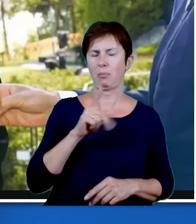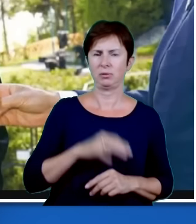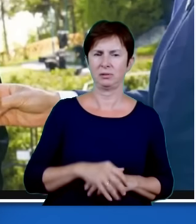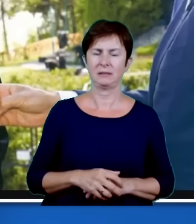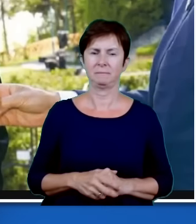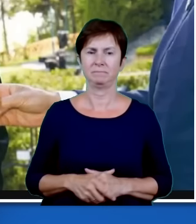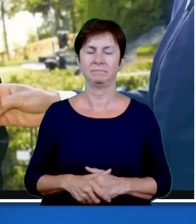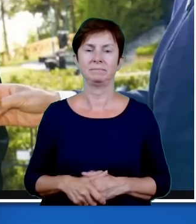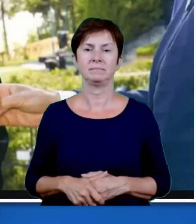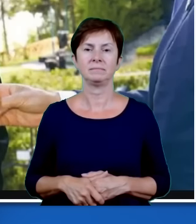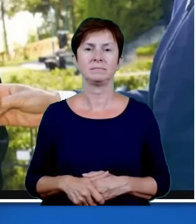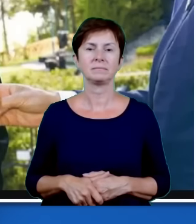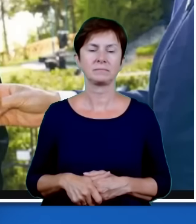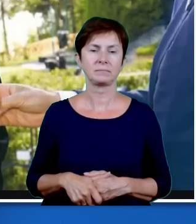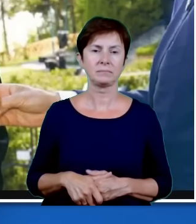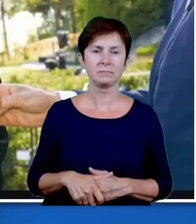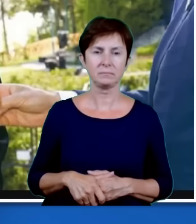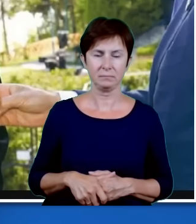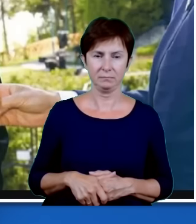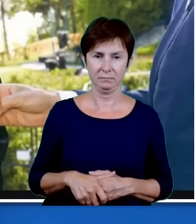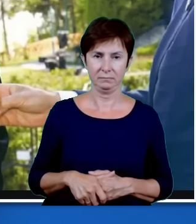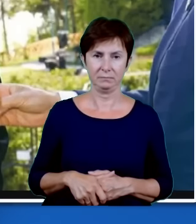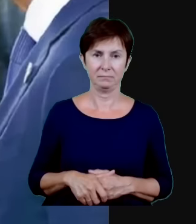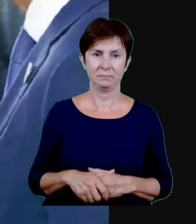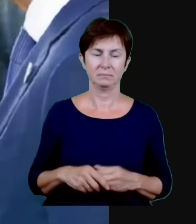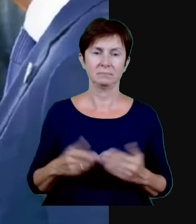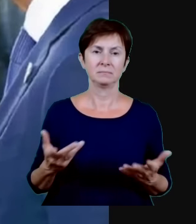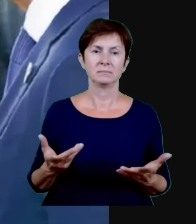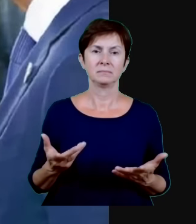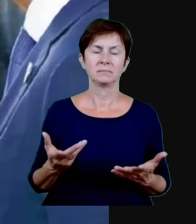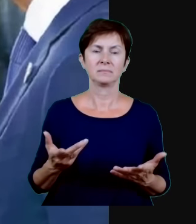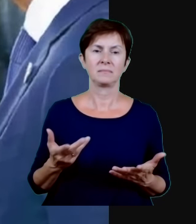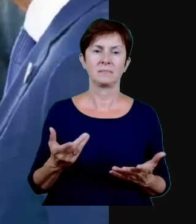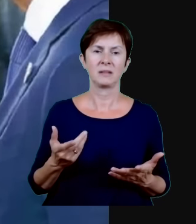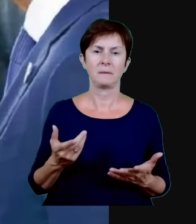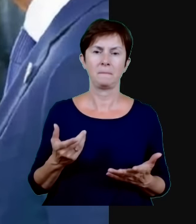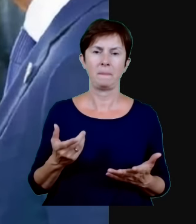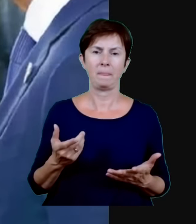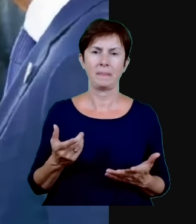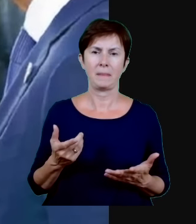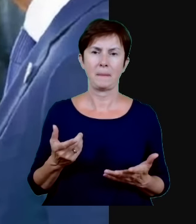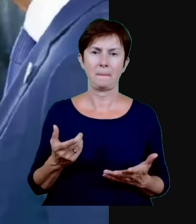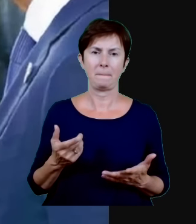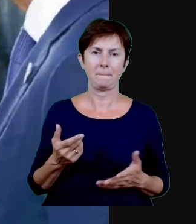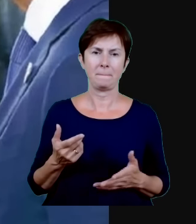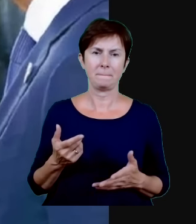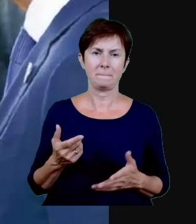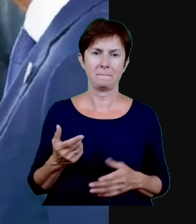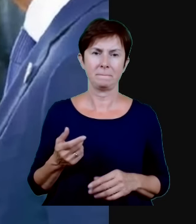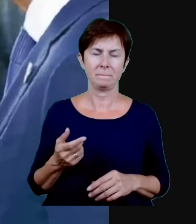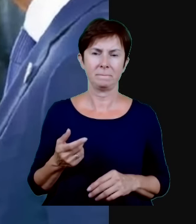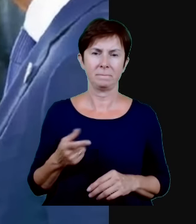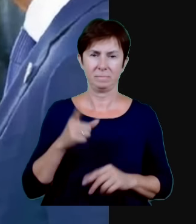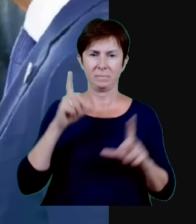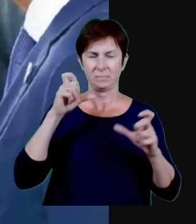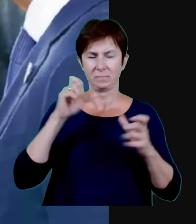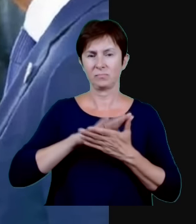skrzydło partii republikańskiej PO których to atakach wielu senatorów republikańskich